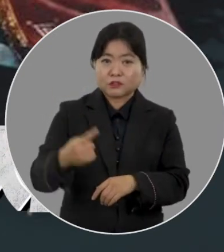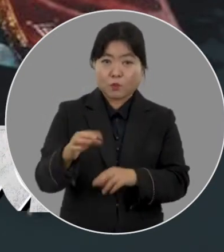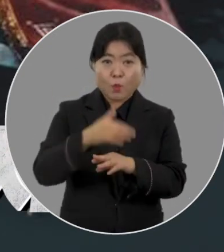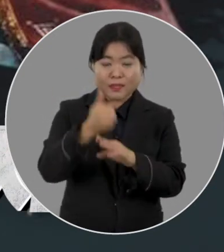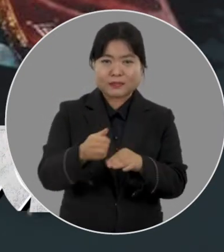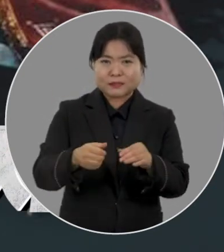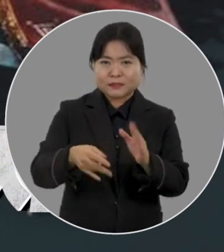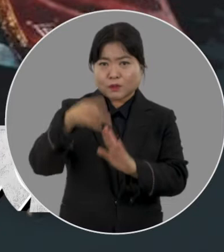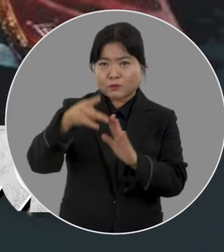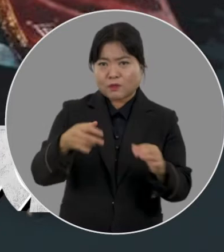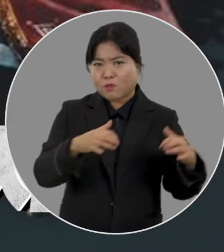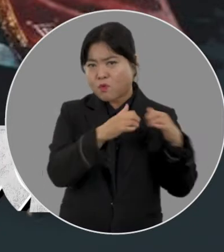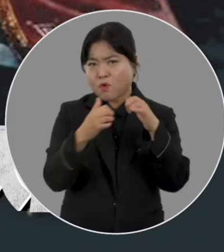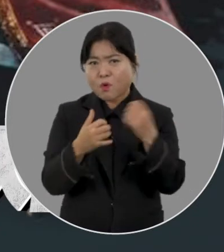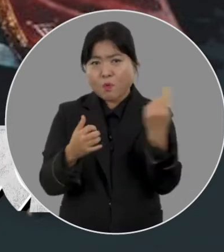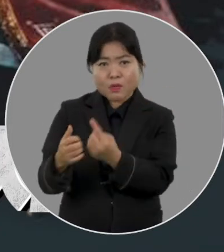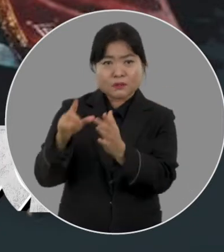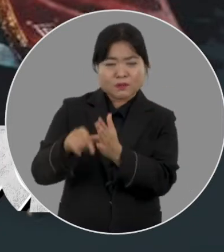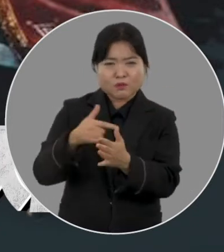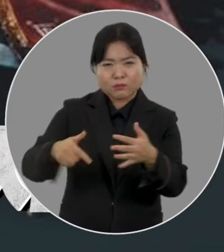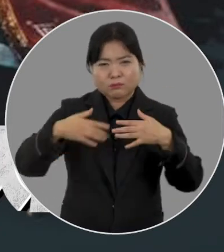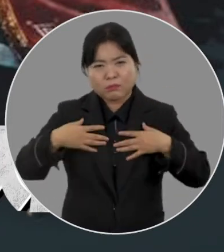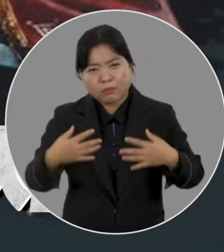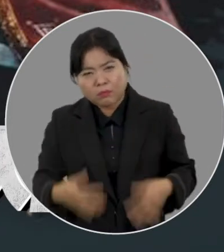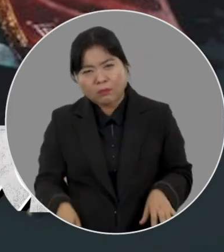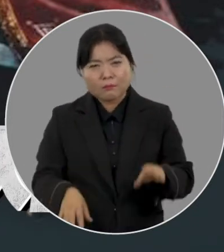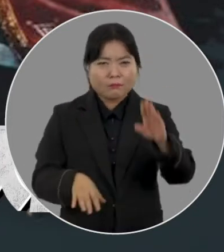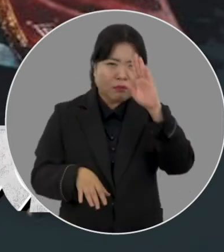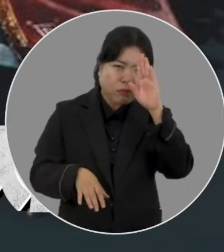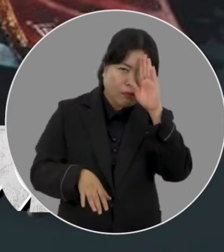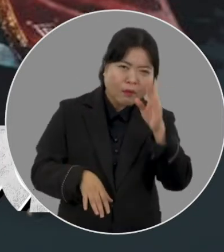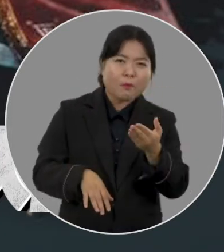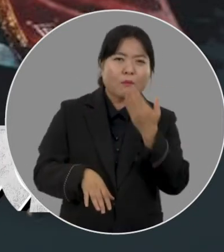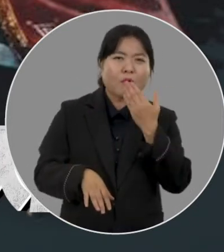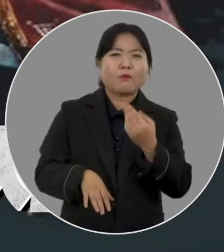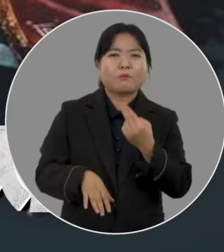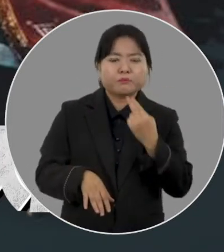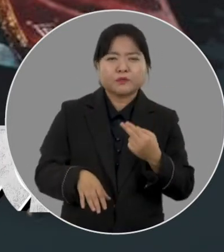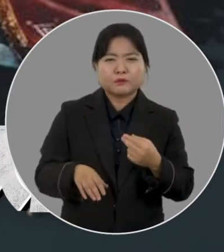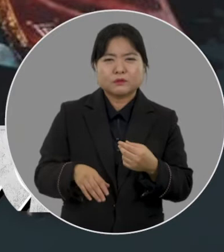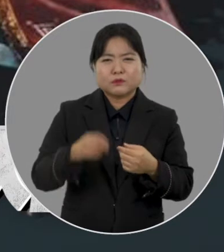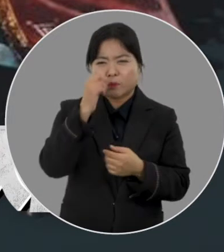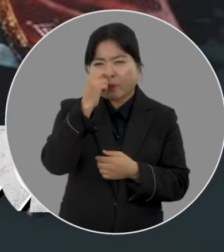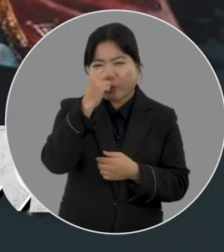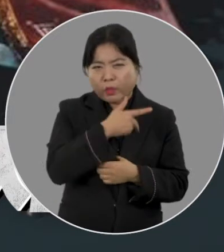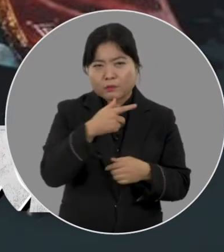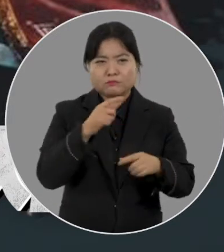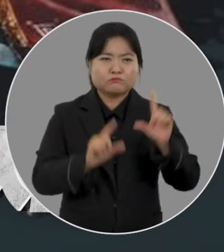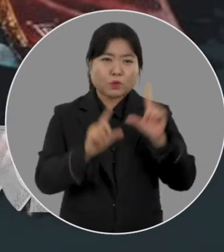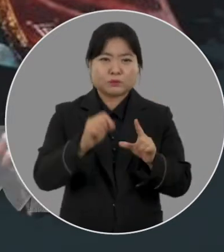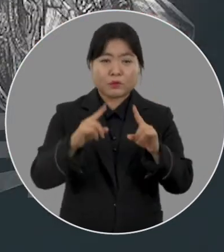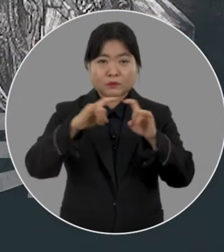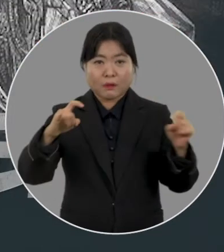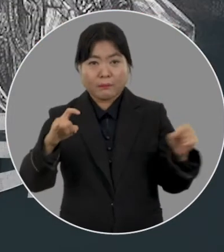예루살렘을 공격하러 왔을 때 너무나 지치고 병들고 먹을 것이 없는 초라한 모습으로 성 앞에